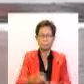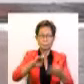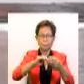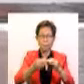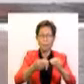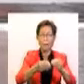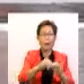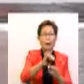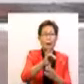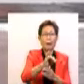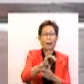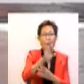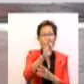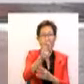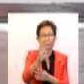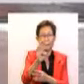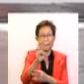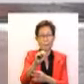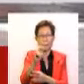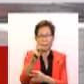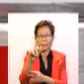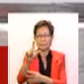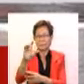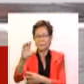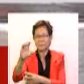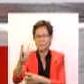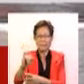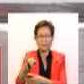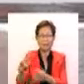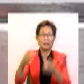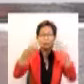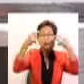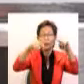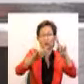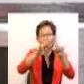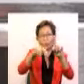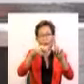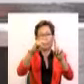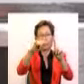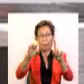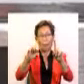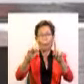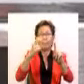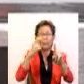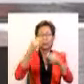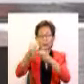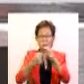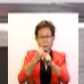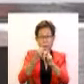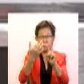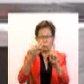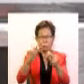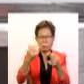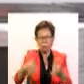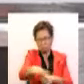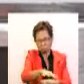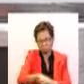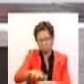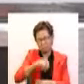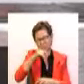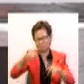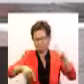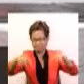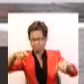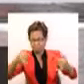Indeks pasaran FBM KLCI disasar mencapai 1,840 mata awal tahun depan walaupun dalam persekitaran tidak